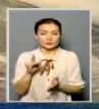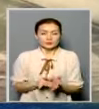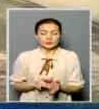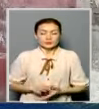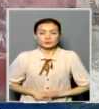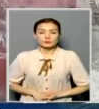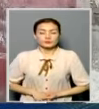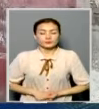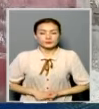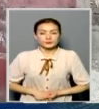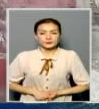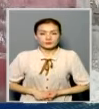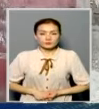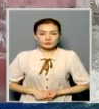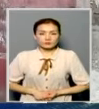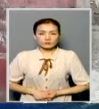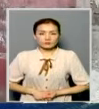улиц.